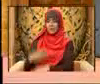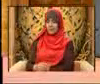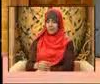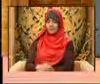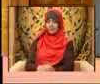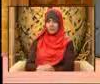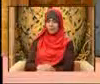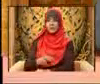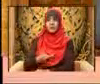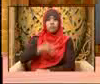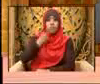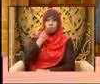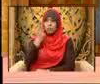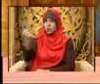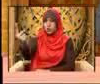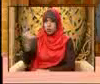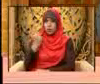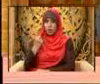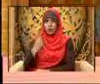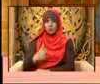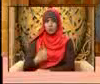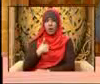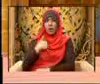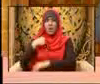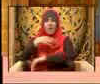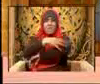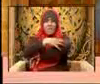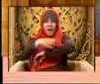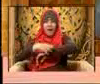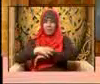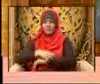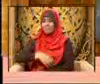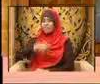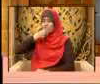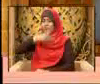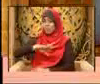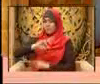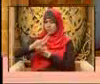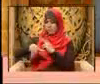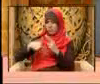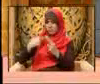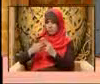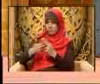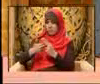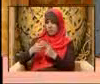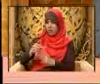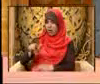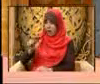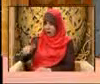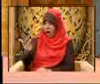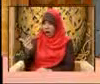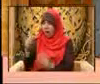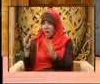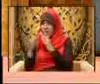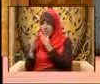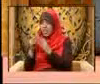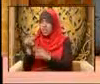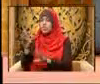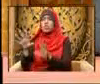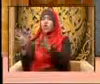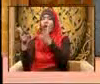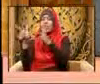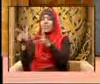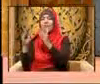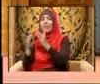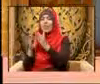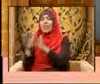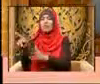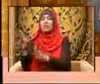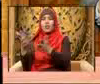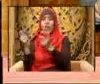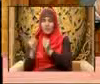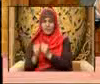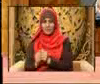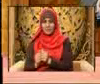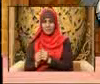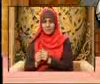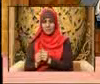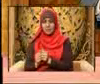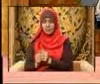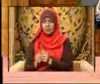له: عندك حاجة في البيت؟ عندك شيء في البيت؟ قال: نعم يا رسول الله. إيش عندك في البيت؟